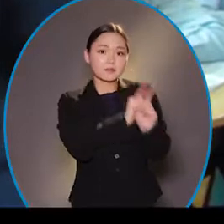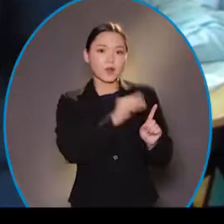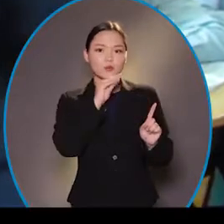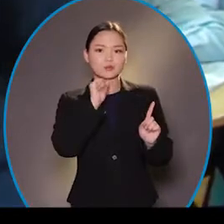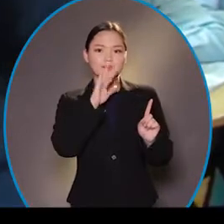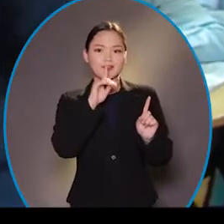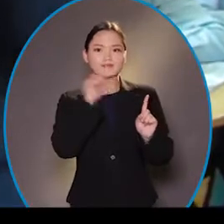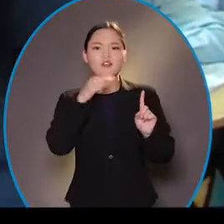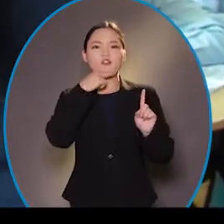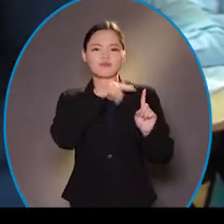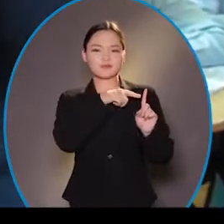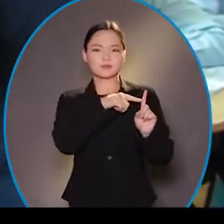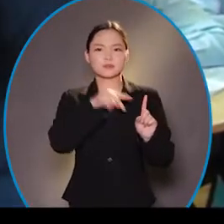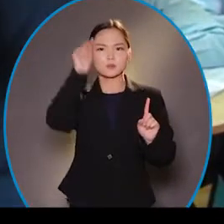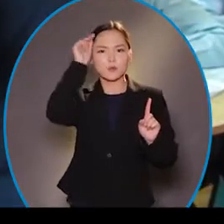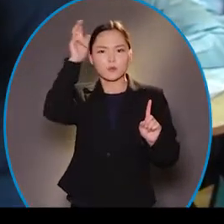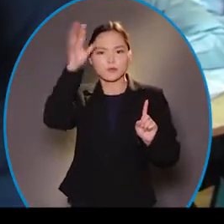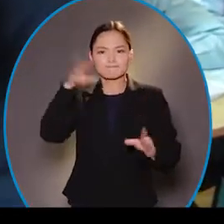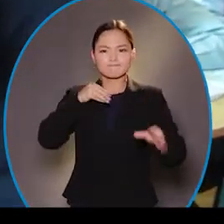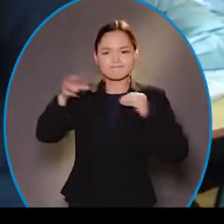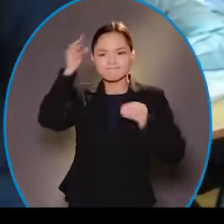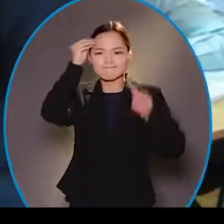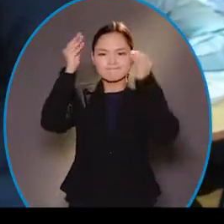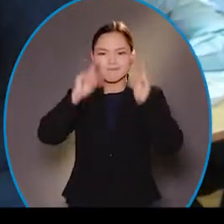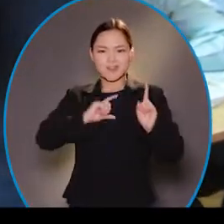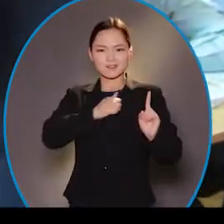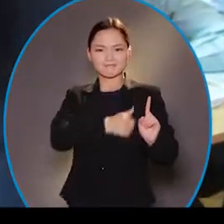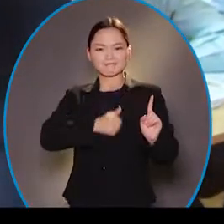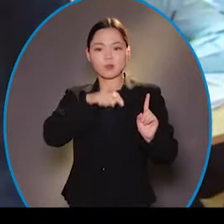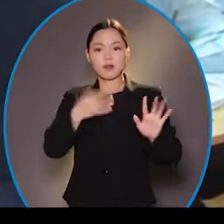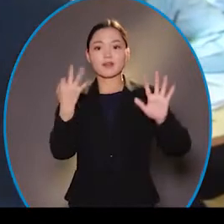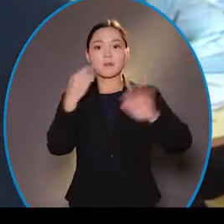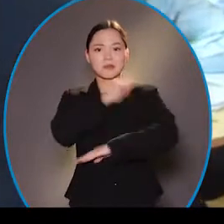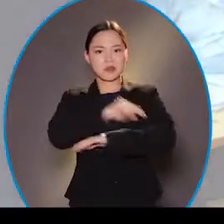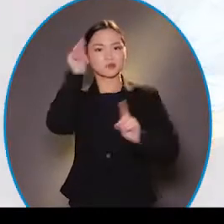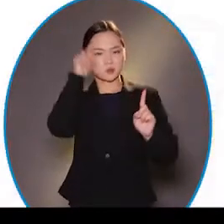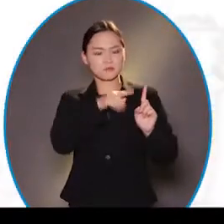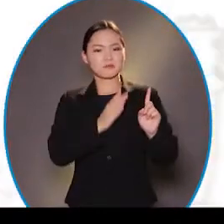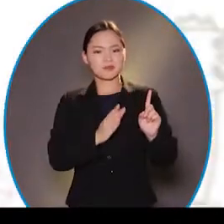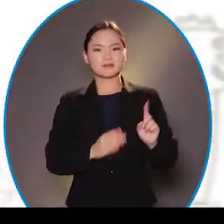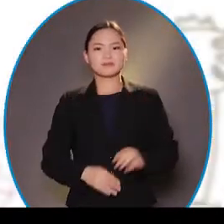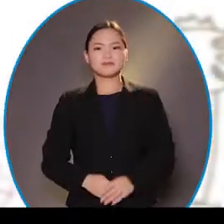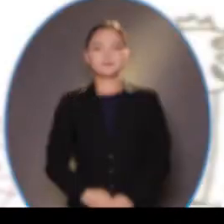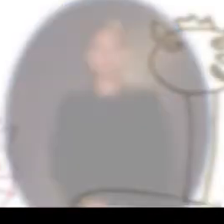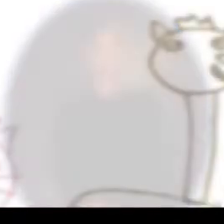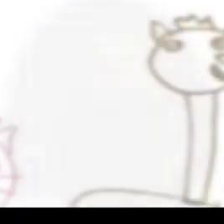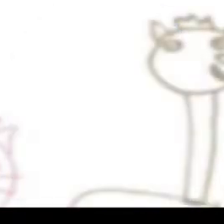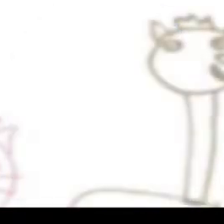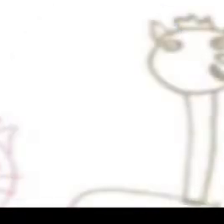бас сурч боловсрох эрхээ эдэлж одоо 8 дугаар ангид сурч байна.